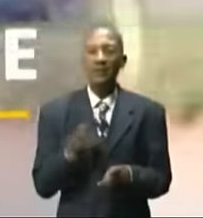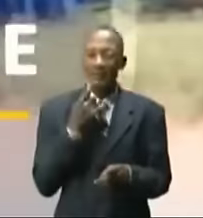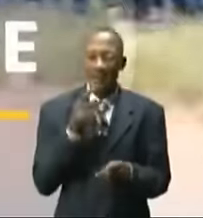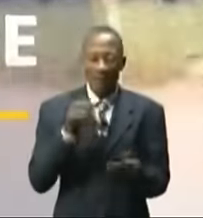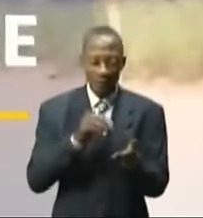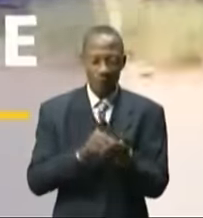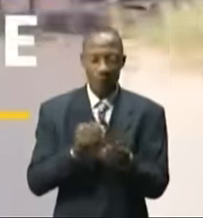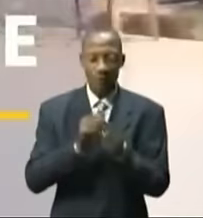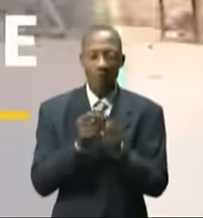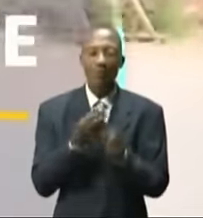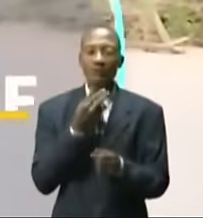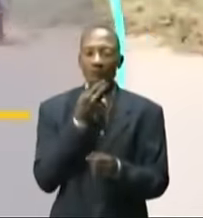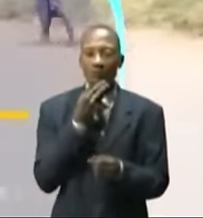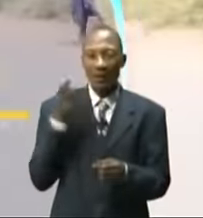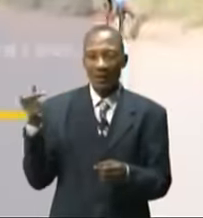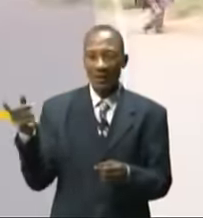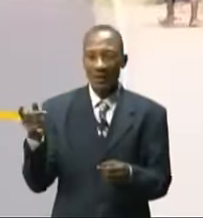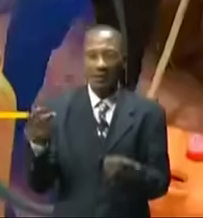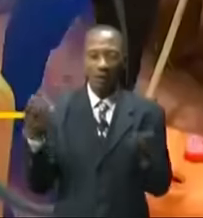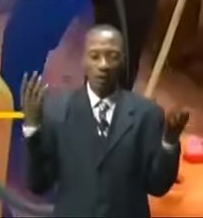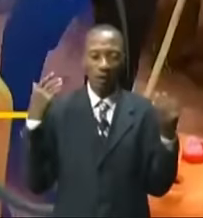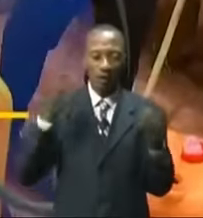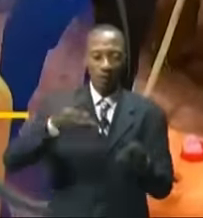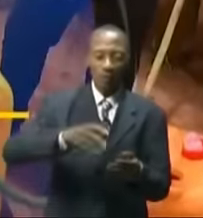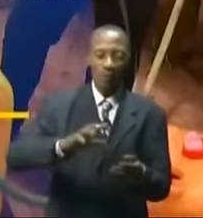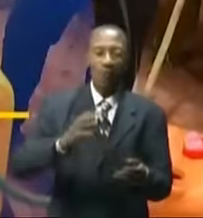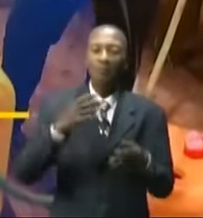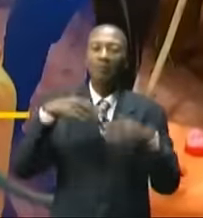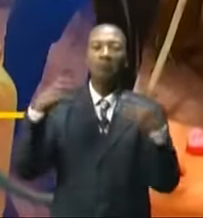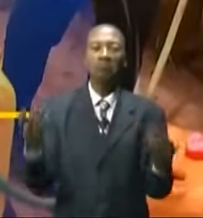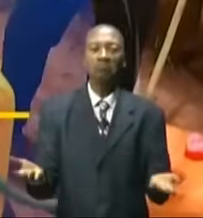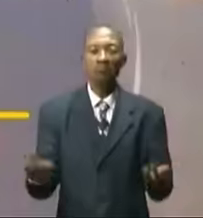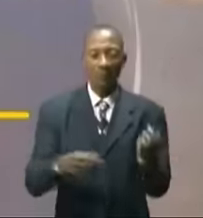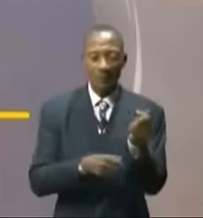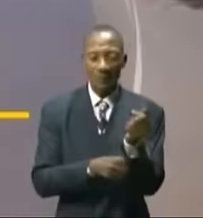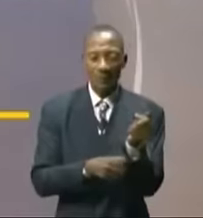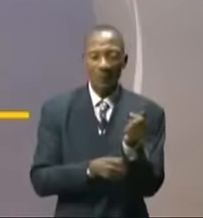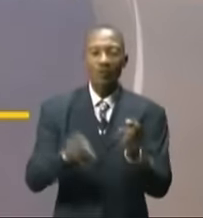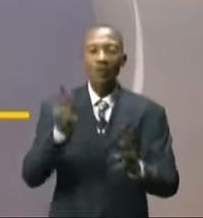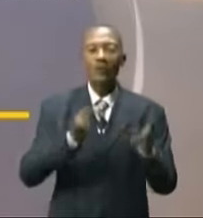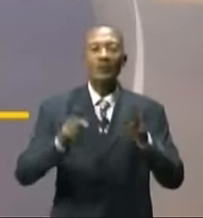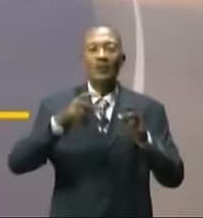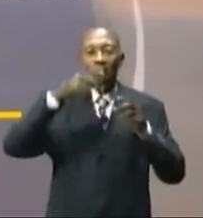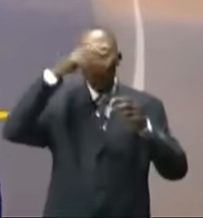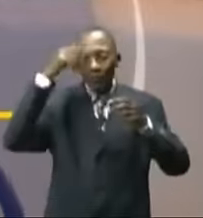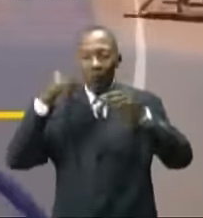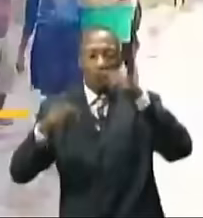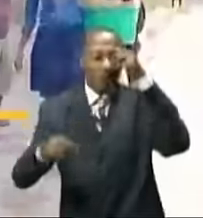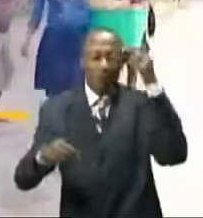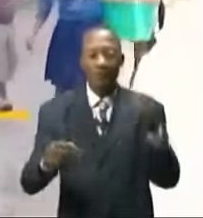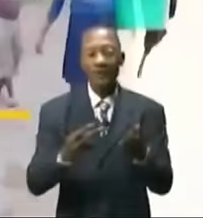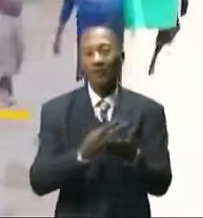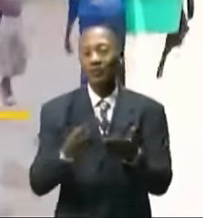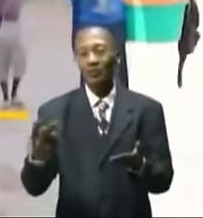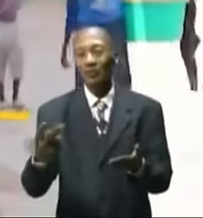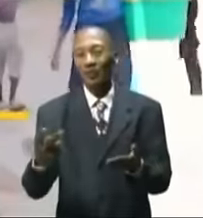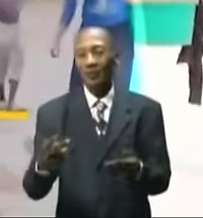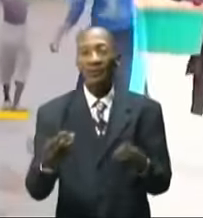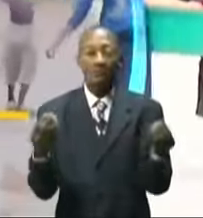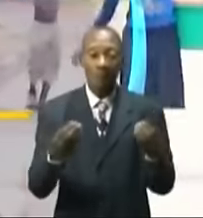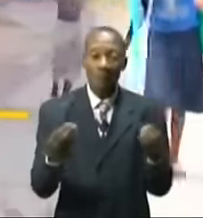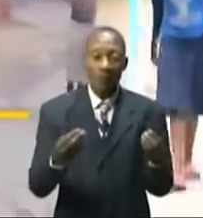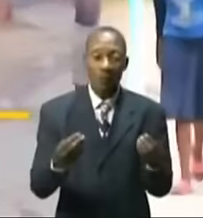Kasaï Oriental. Plusieurs quartiers de cette ville sont privés d'eau potable. L'eau n'écoule plus depuis 2 semaines. La vétusté de matériel et